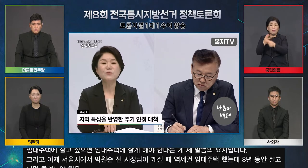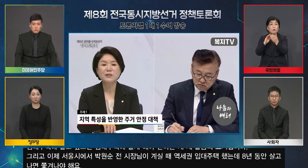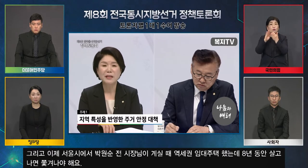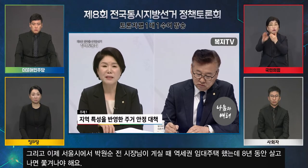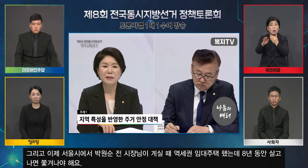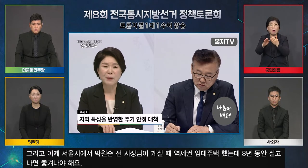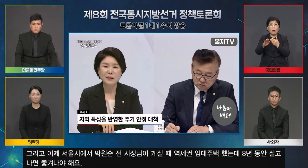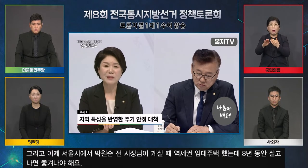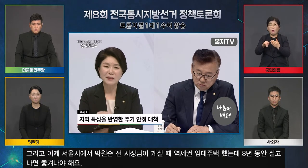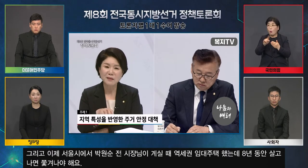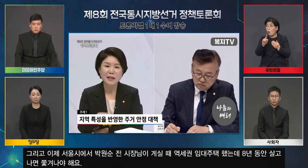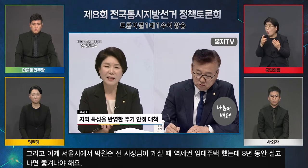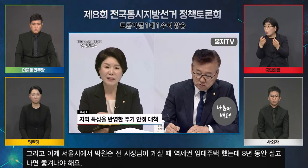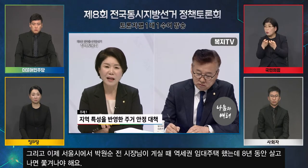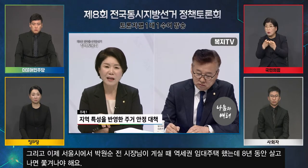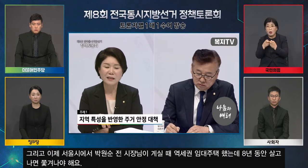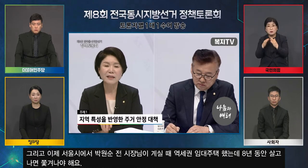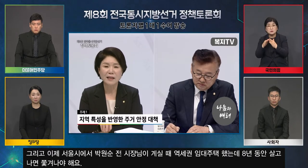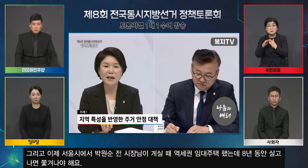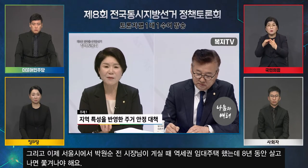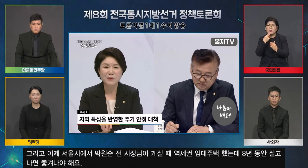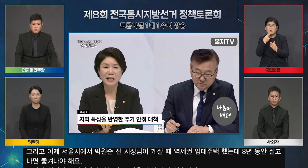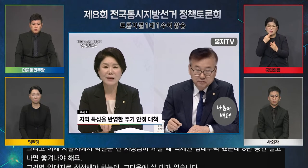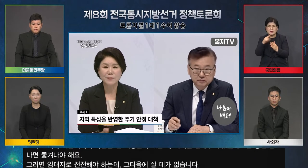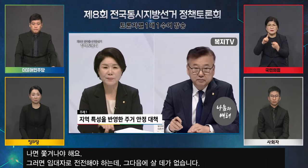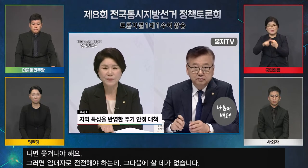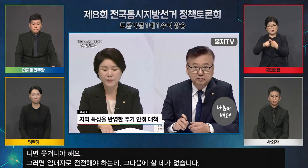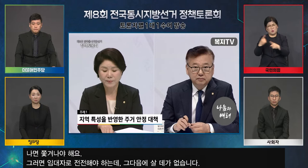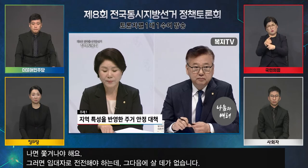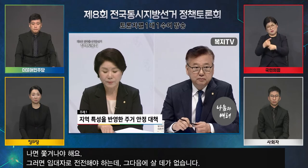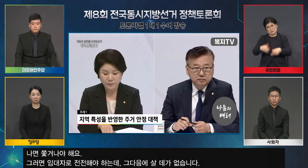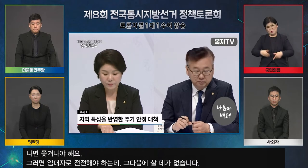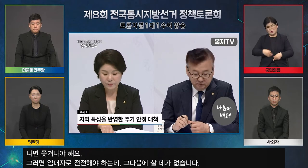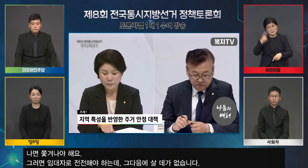이런 문제를 반드시 시정해야 된다 이렇게 생각합니다.